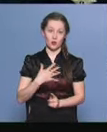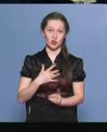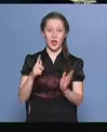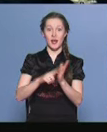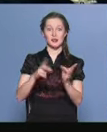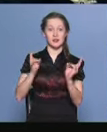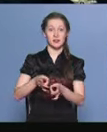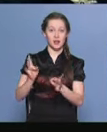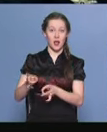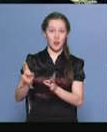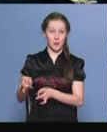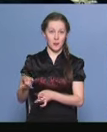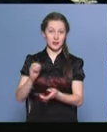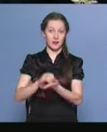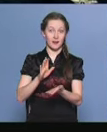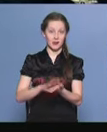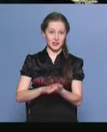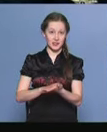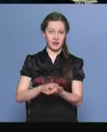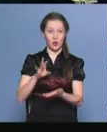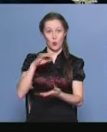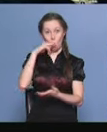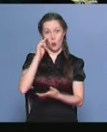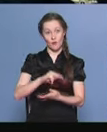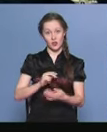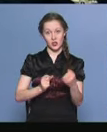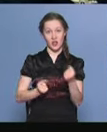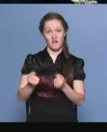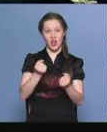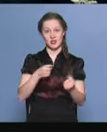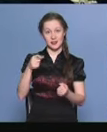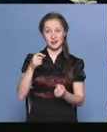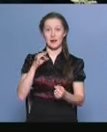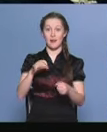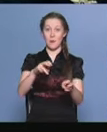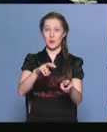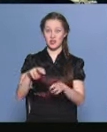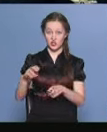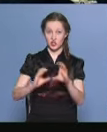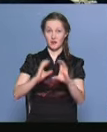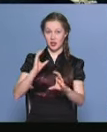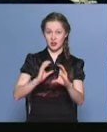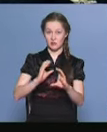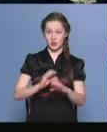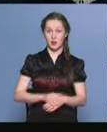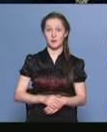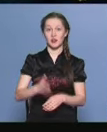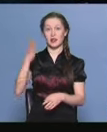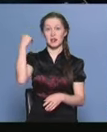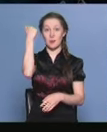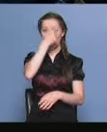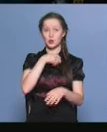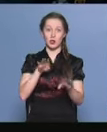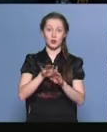дорожно-транспортных происшествий зарегистрировано по вине водителей пассажирского транспорта. А за аналогичный период прошлого года было